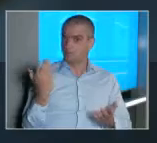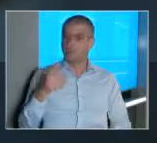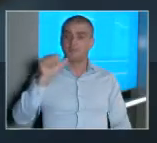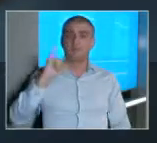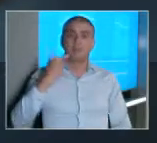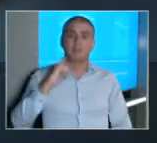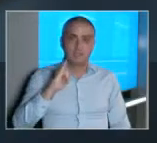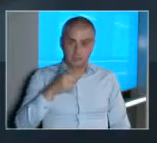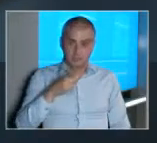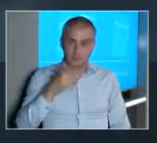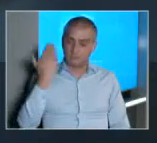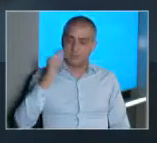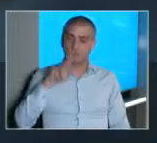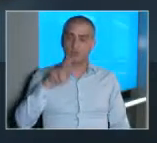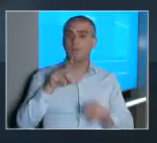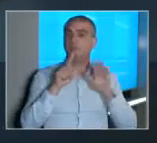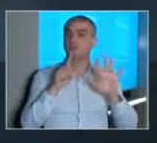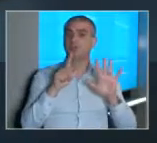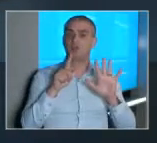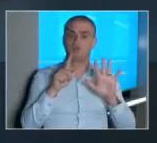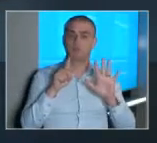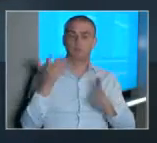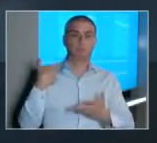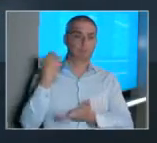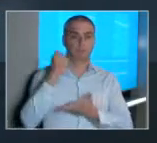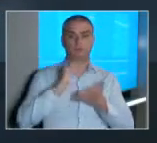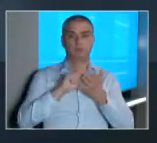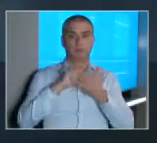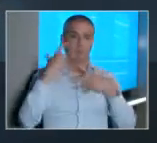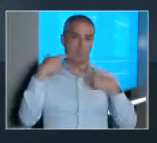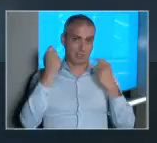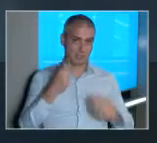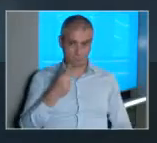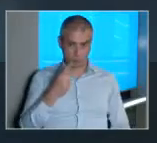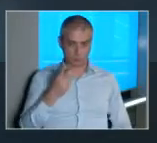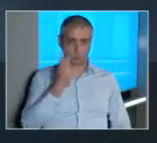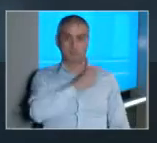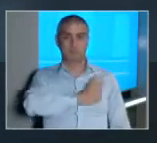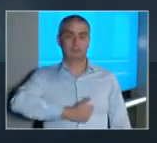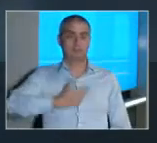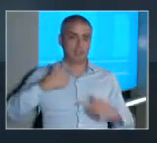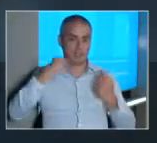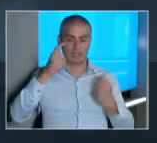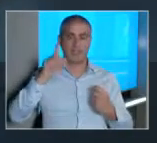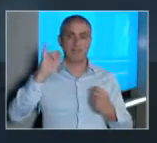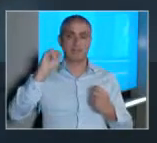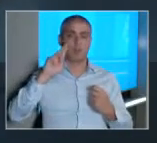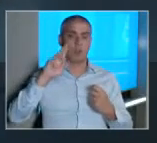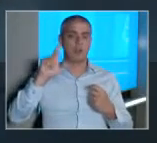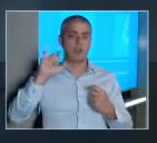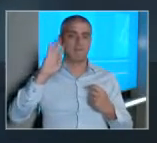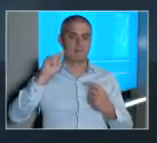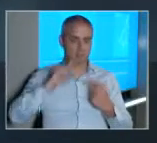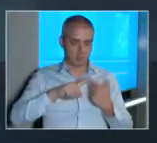איגי מאז 2007. מתוקצבת על ידי משרד החינוך, שרי החינוך מלימור לבנת,